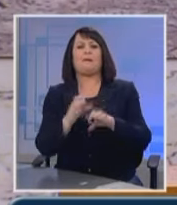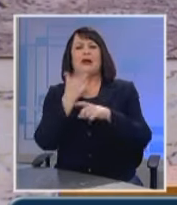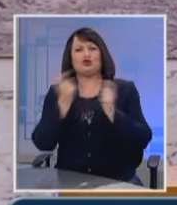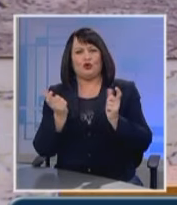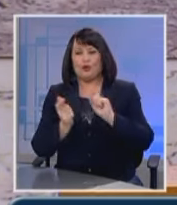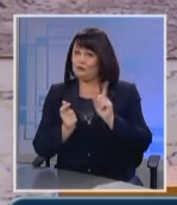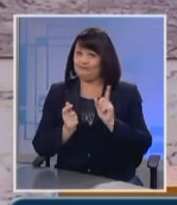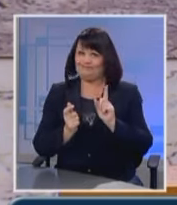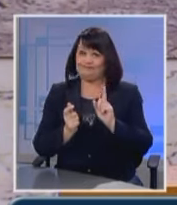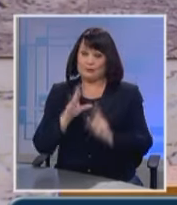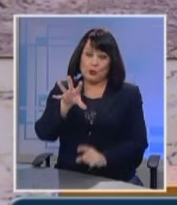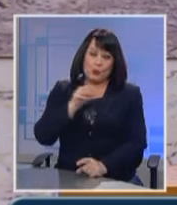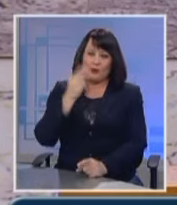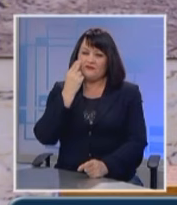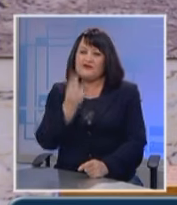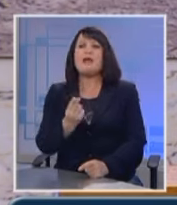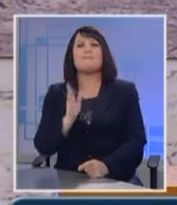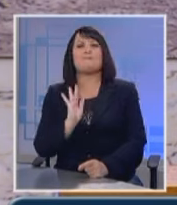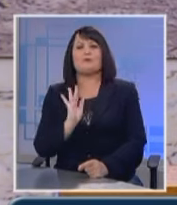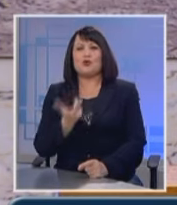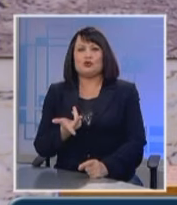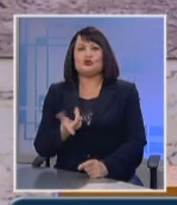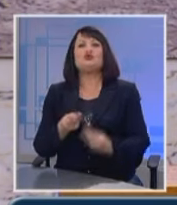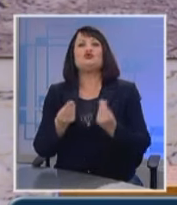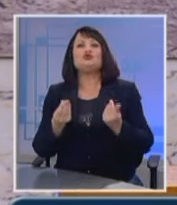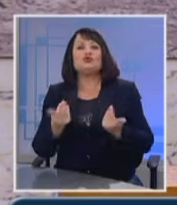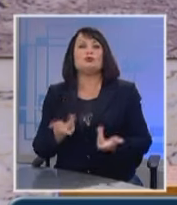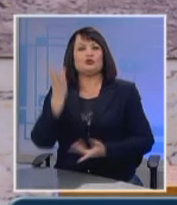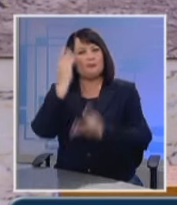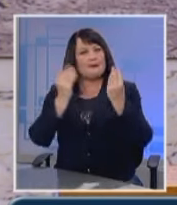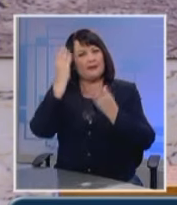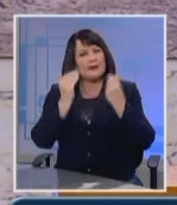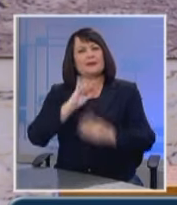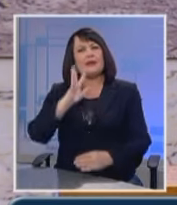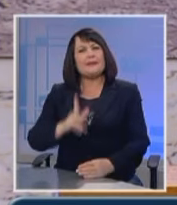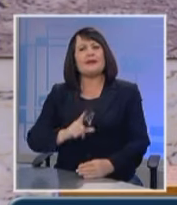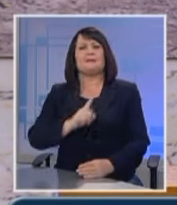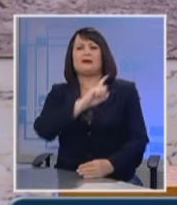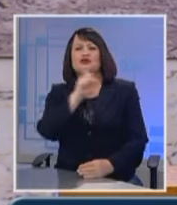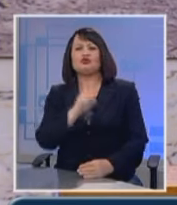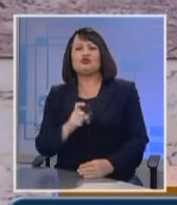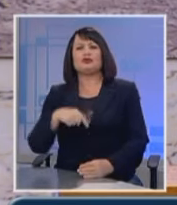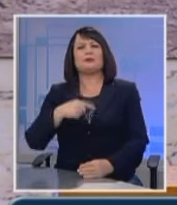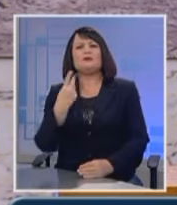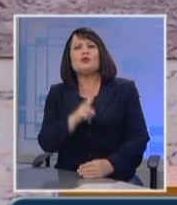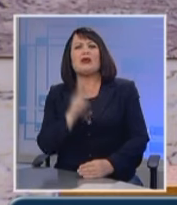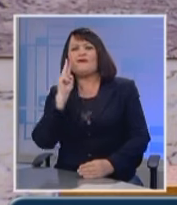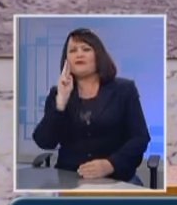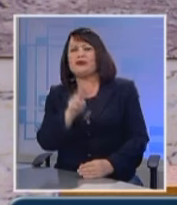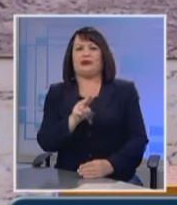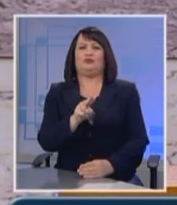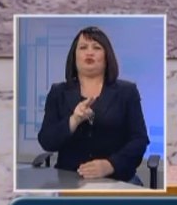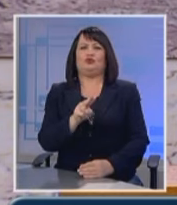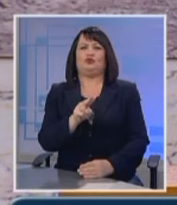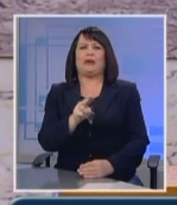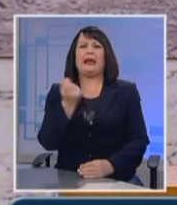θεσμούς. Εκπαιδεύετε μέσα από όσα με την καθημερινή σας στάση προβάλλουν